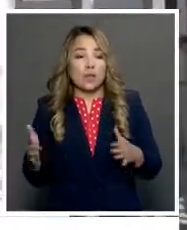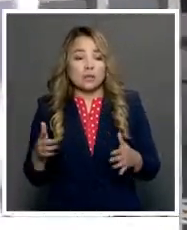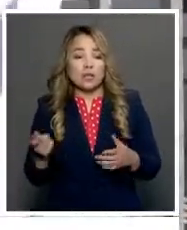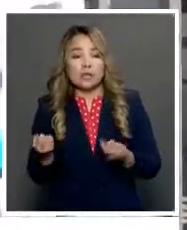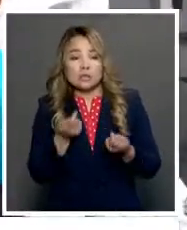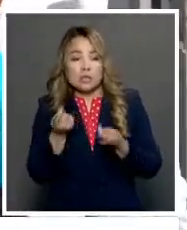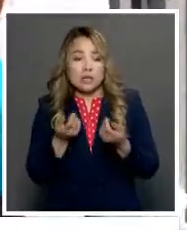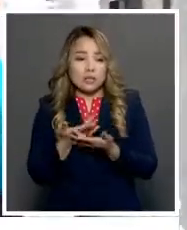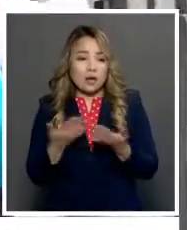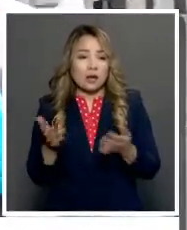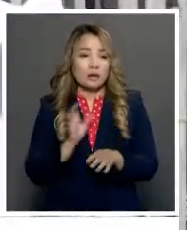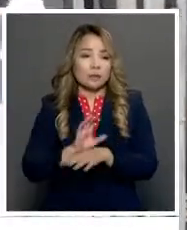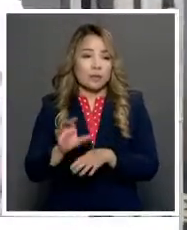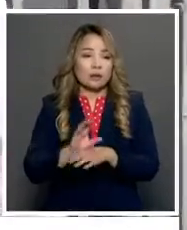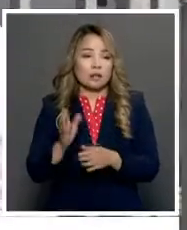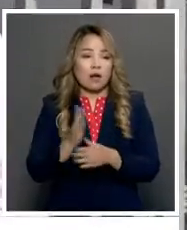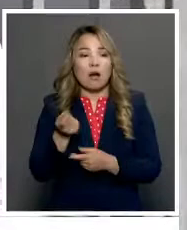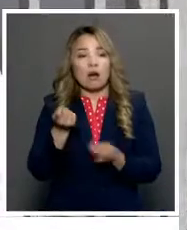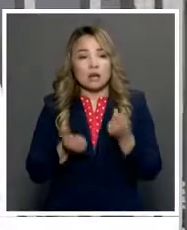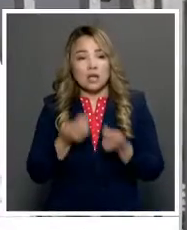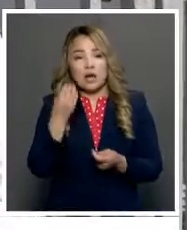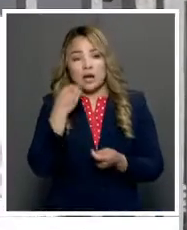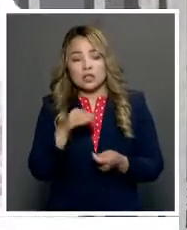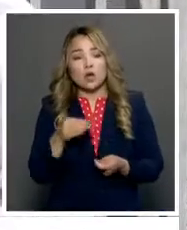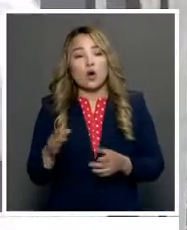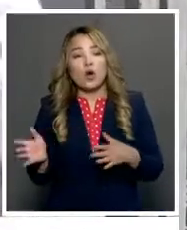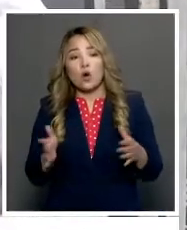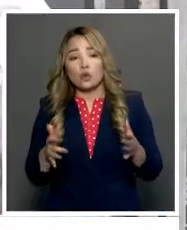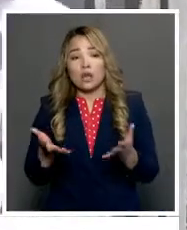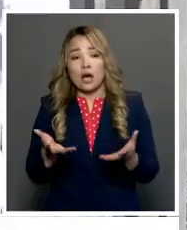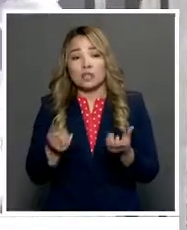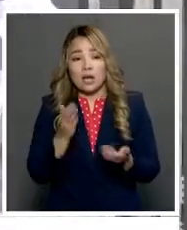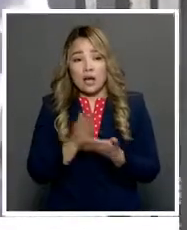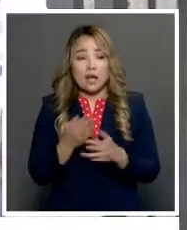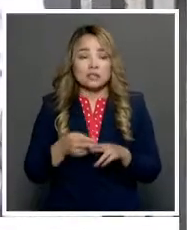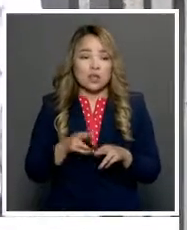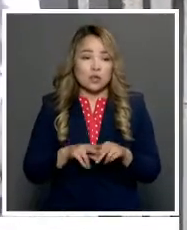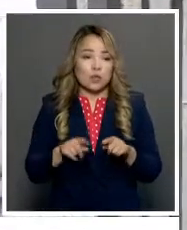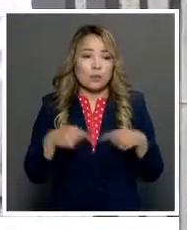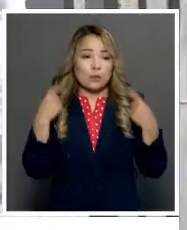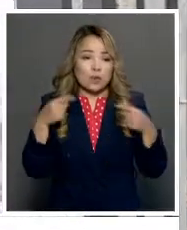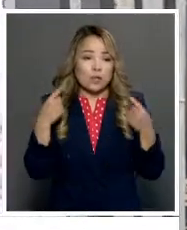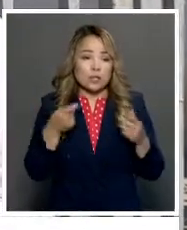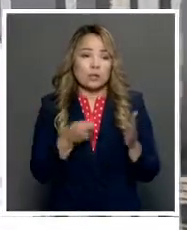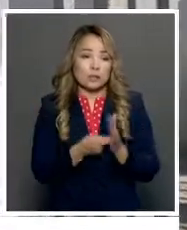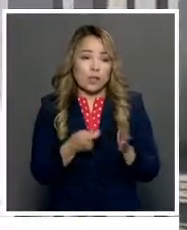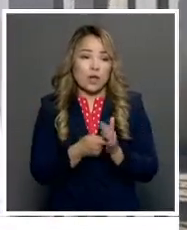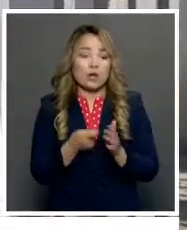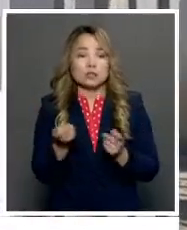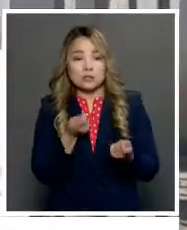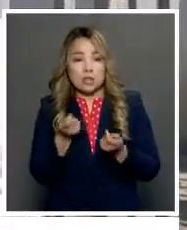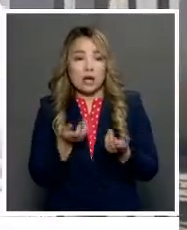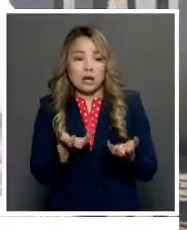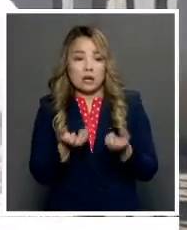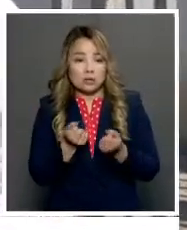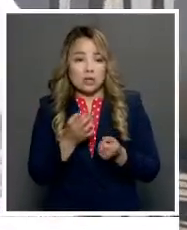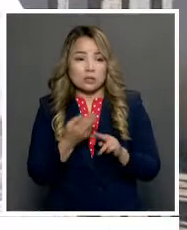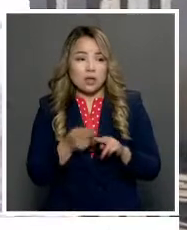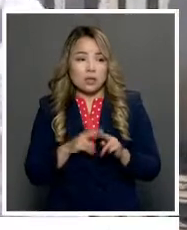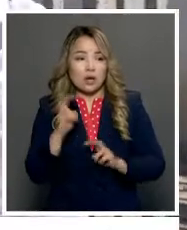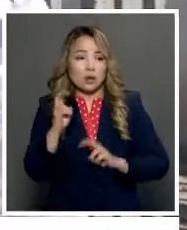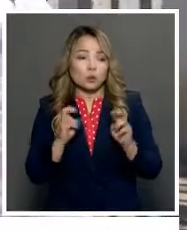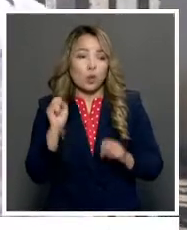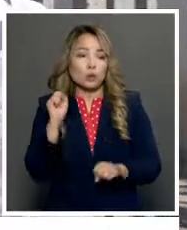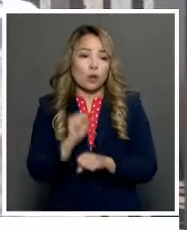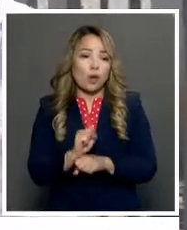өндіріп отырды. Жергілікті халық арзан әрі сапалы ұнға жарып, мал азығында осы жерден алып келді. Алайда бүгінде заводта өндіріс